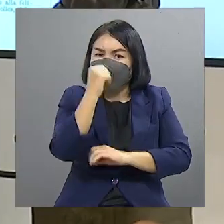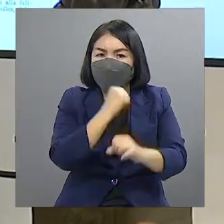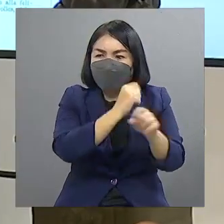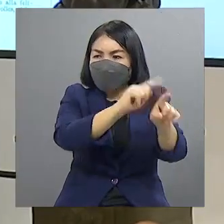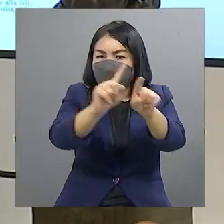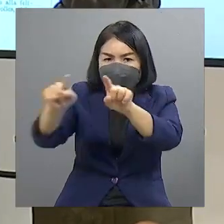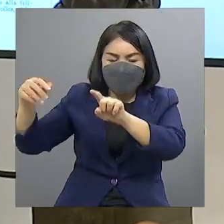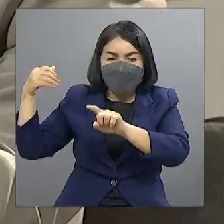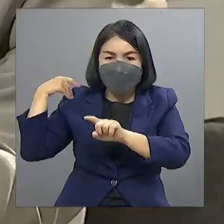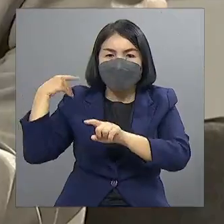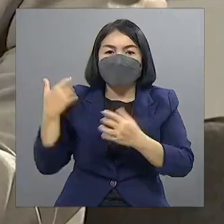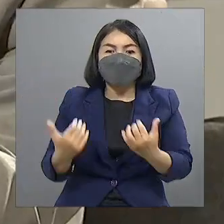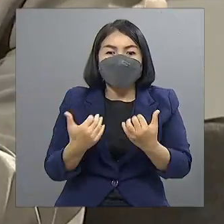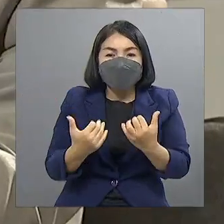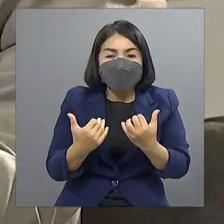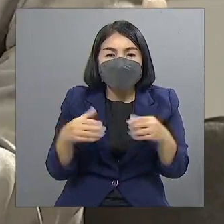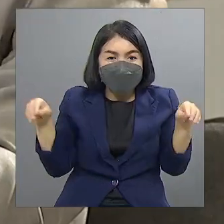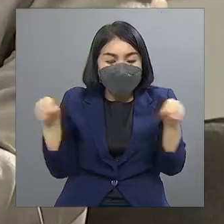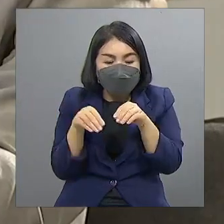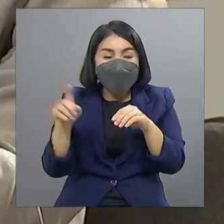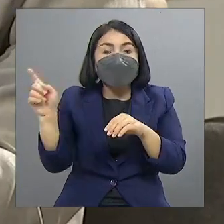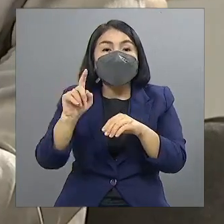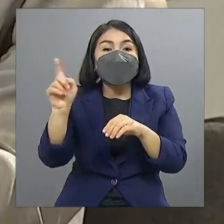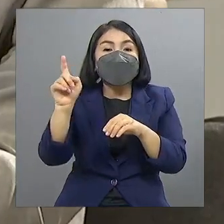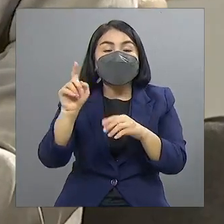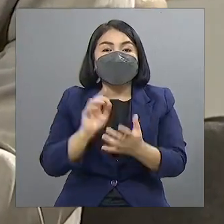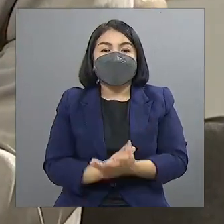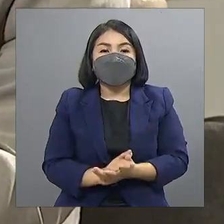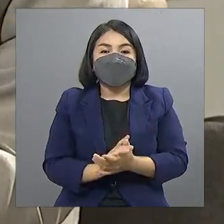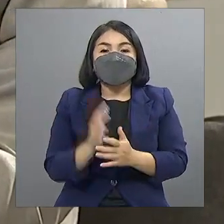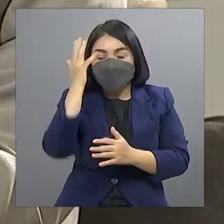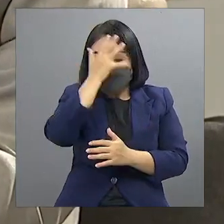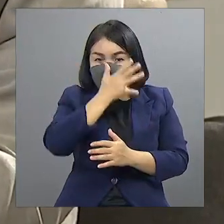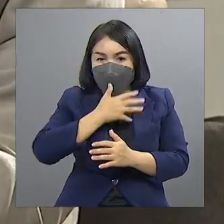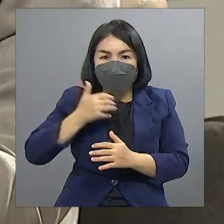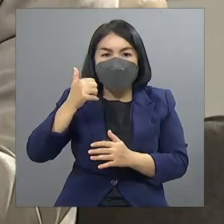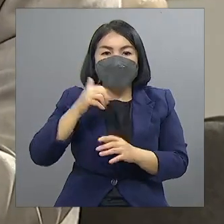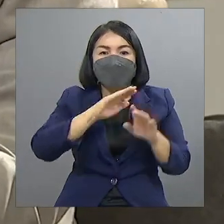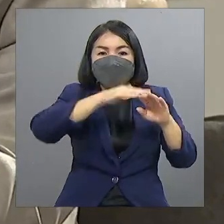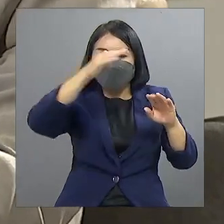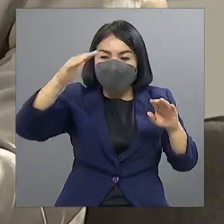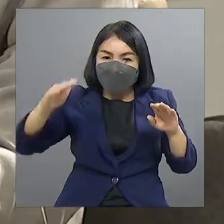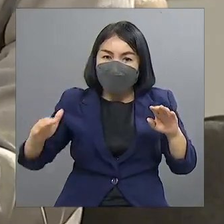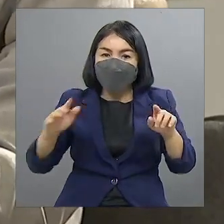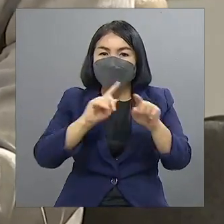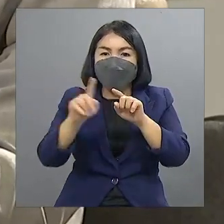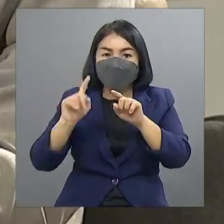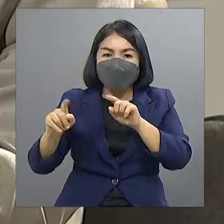และแน่นอนไม่ไกลจากนั้นก็คือพระที่นั่งอนันตสมาคม โอ้ต้องไปให้ได้ ซึ่งก็เป็นพระราชวังสวนดุสิตแห่งใหม่ที่พระองค์ท่